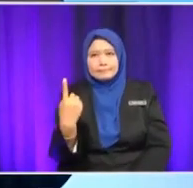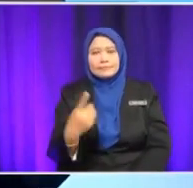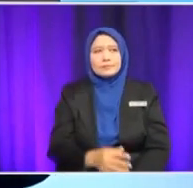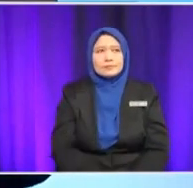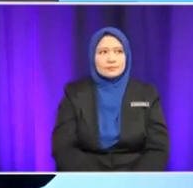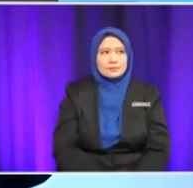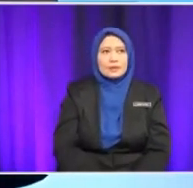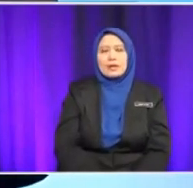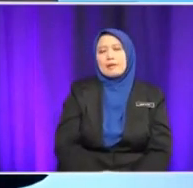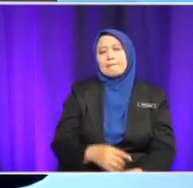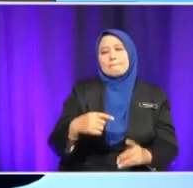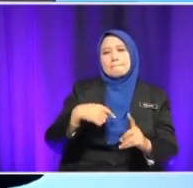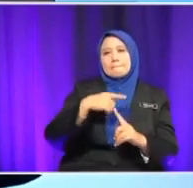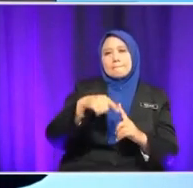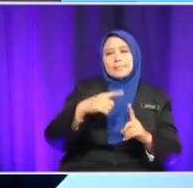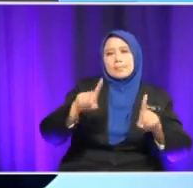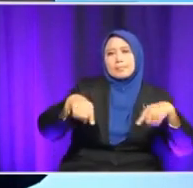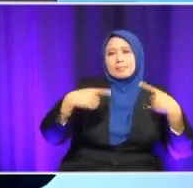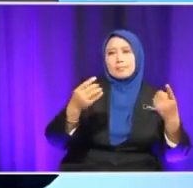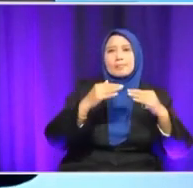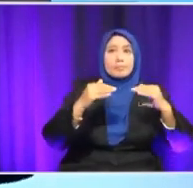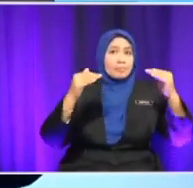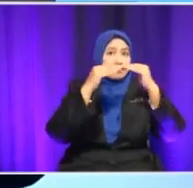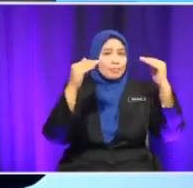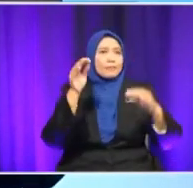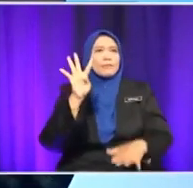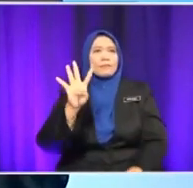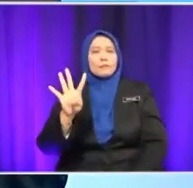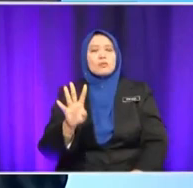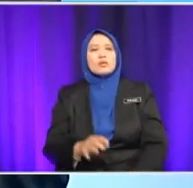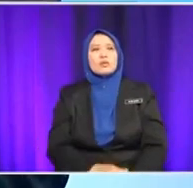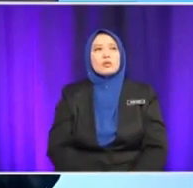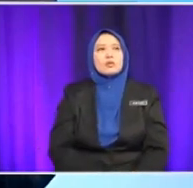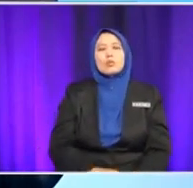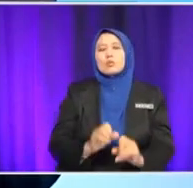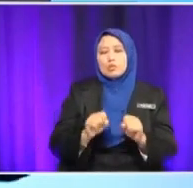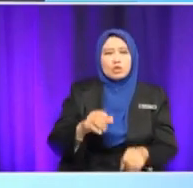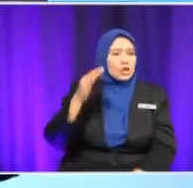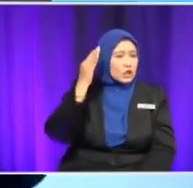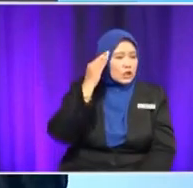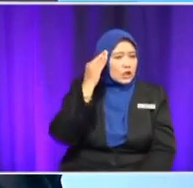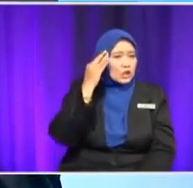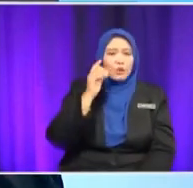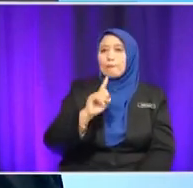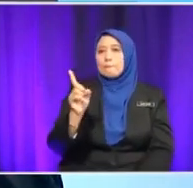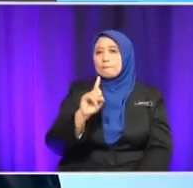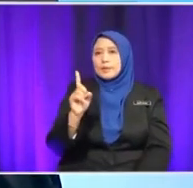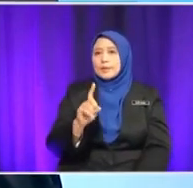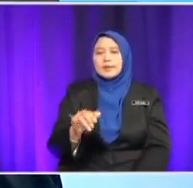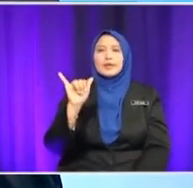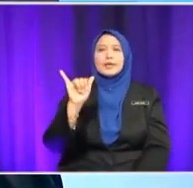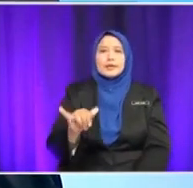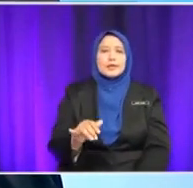ketika tadi 4 kita akan boleh melihat ataupun merujuk ah kepada kecerdasan mereka untuk menentukan aliran yang sesuai untuk